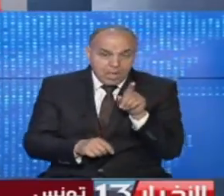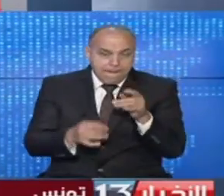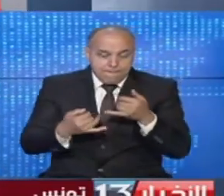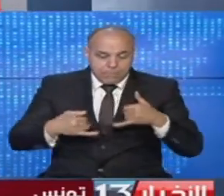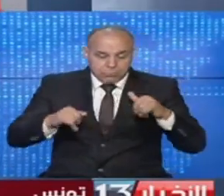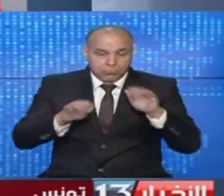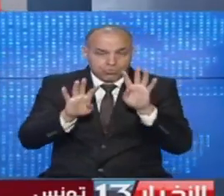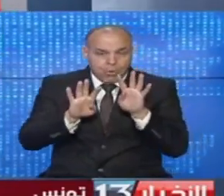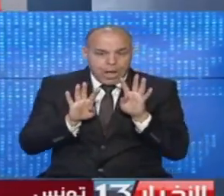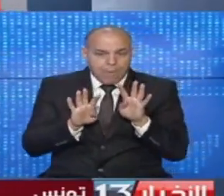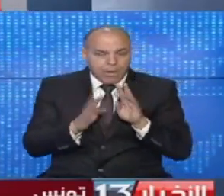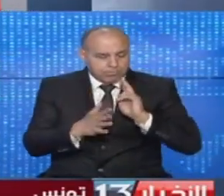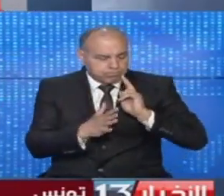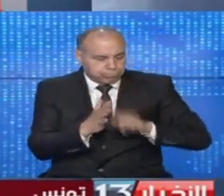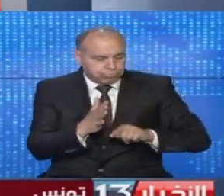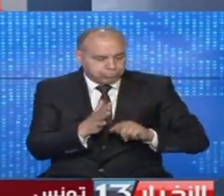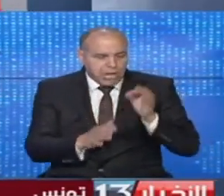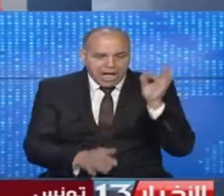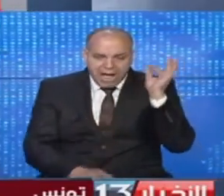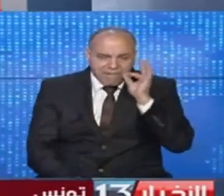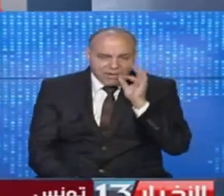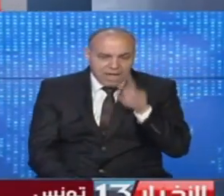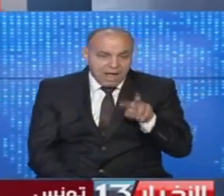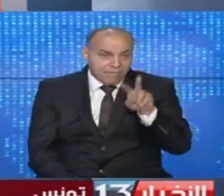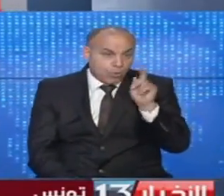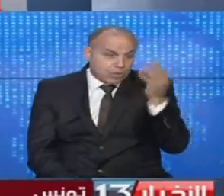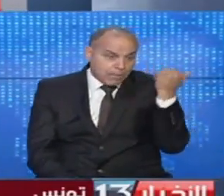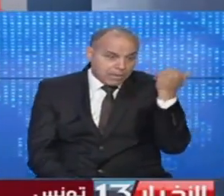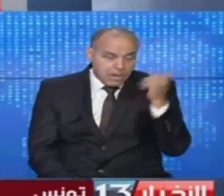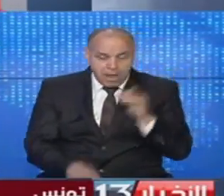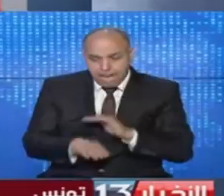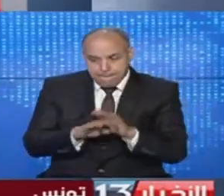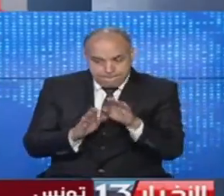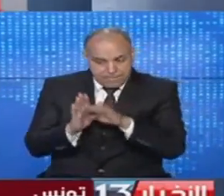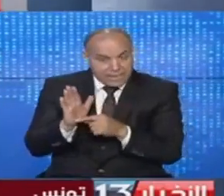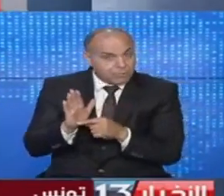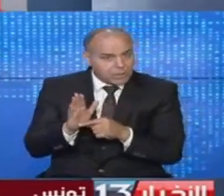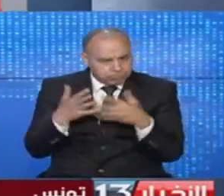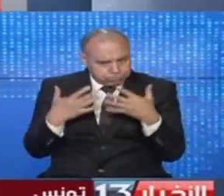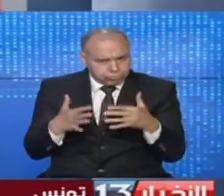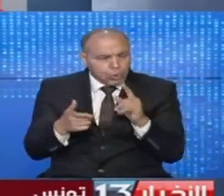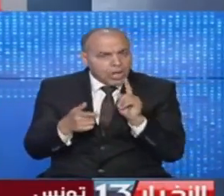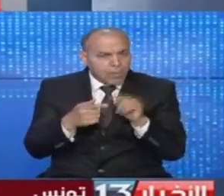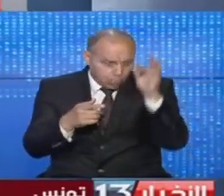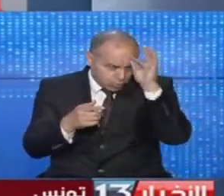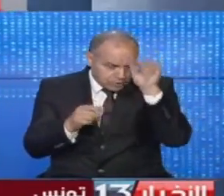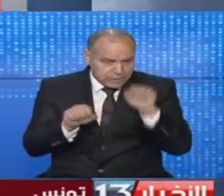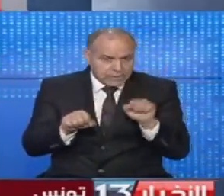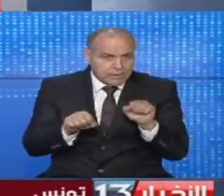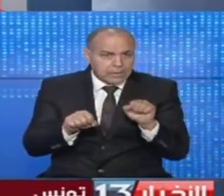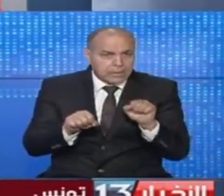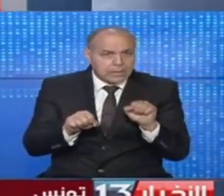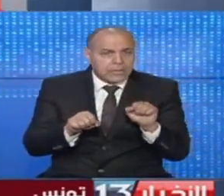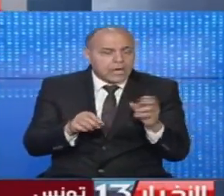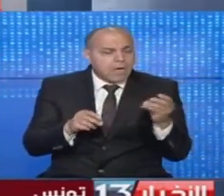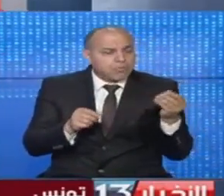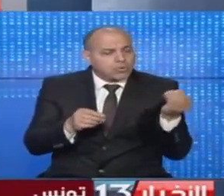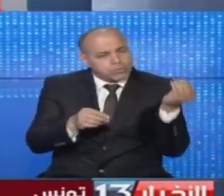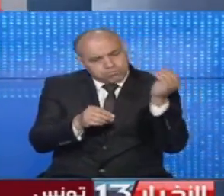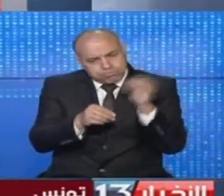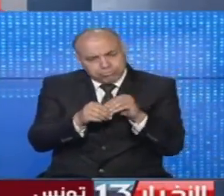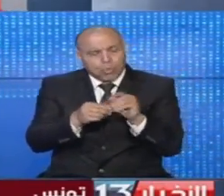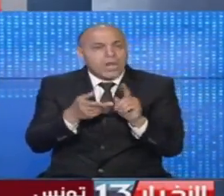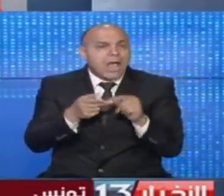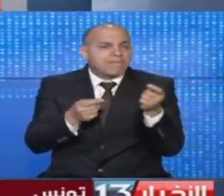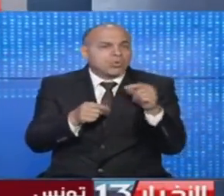مجلس نواب الشعب قد صادق في أفريل 2021 على هذا البرنامج الذي سيمكن تونس من تعبئة موارد